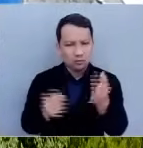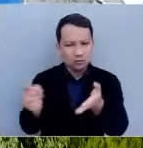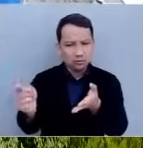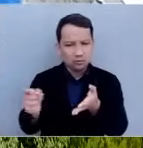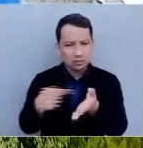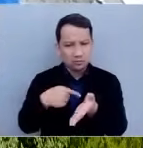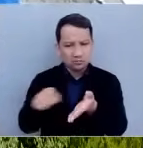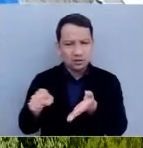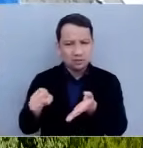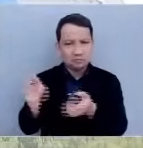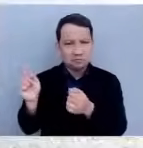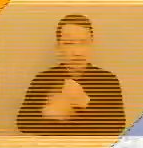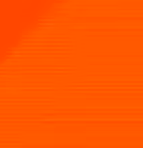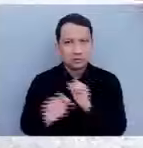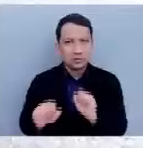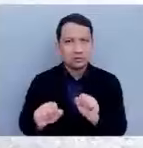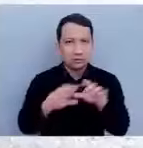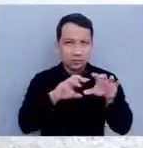rito?